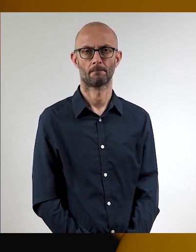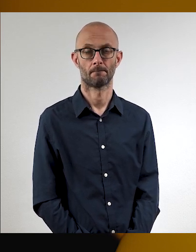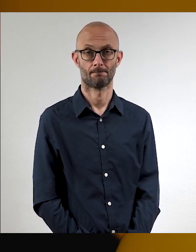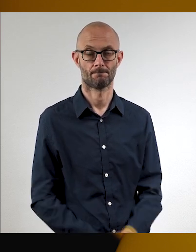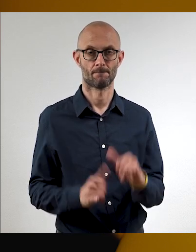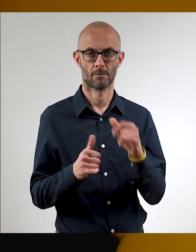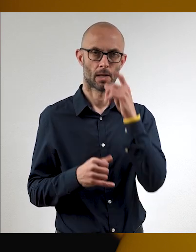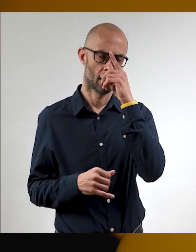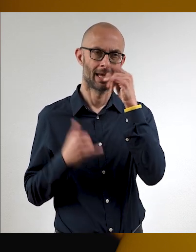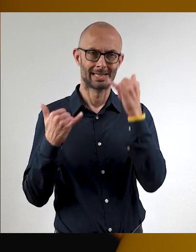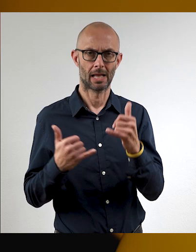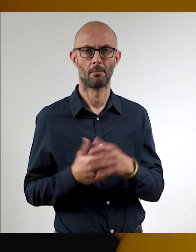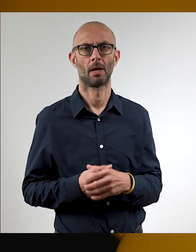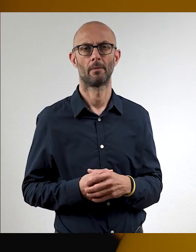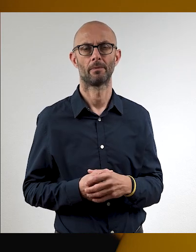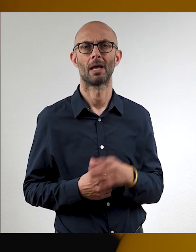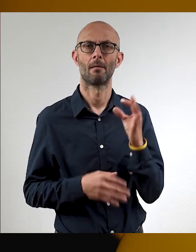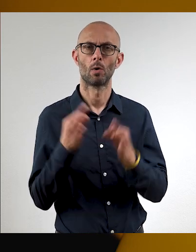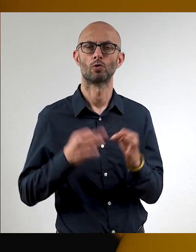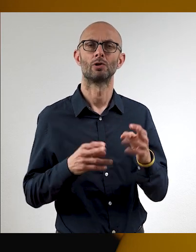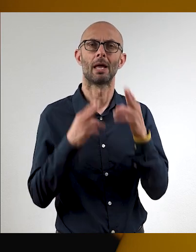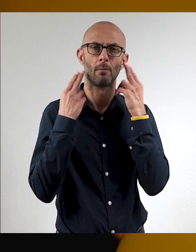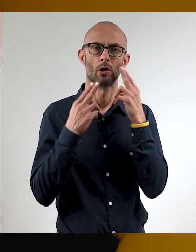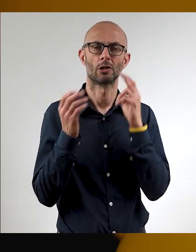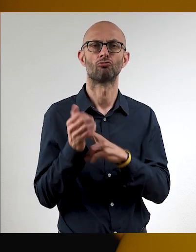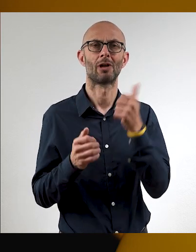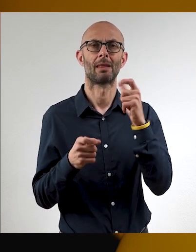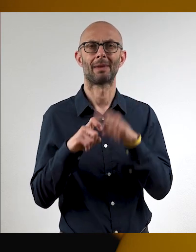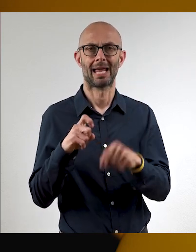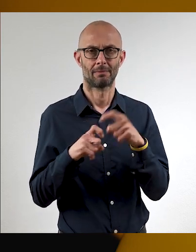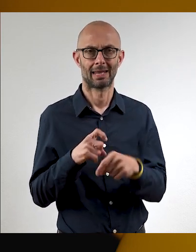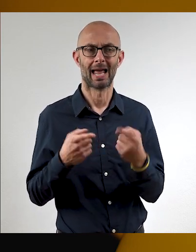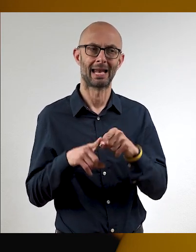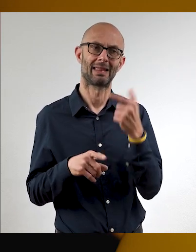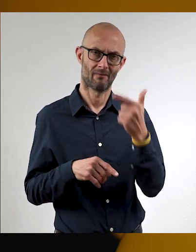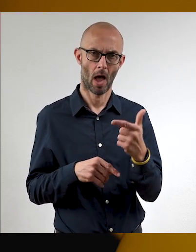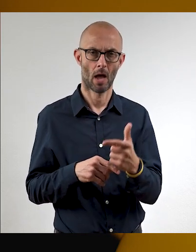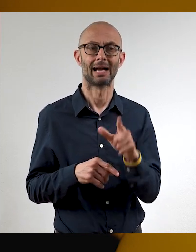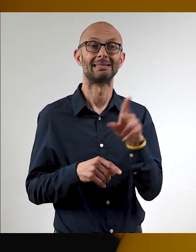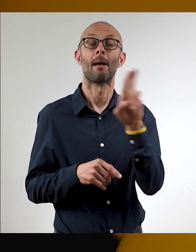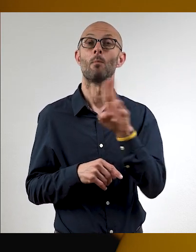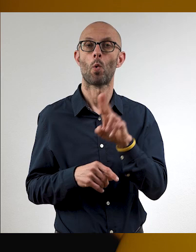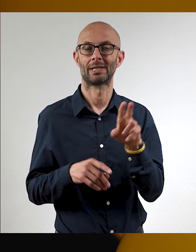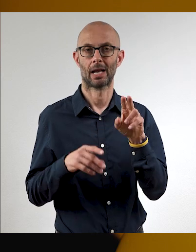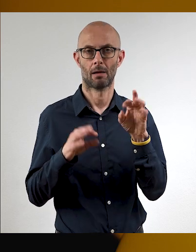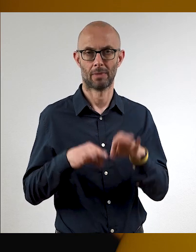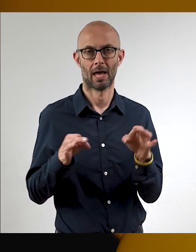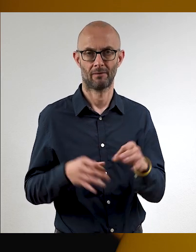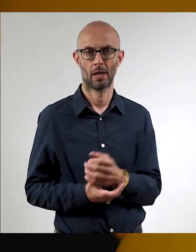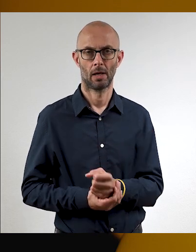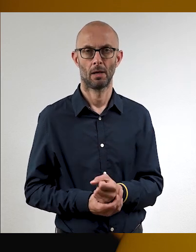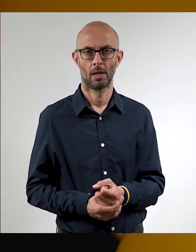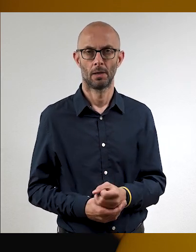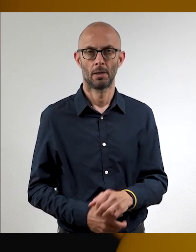Ja. Zdaj pa poskusite poiskati še en predmet, ali pa dva, ki sta modre barve.